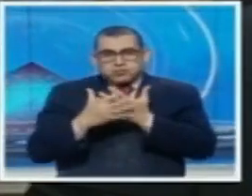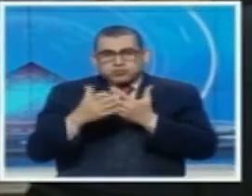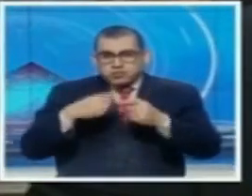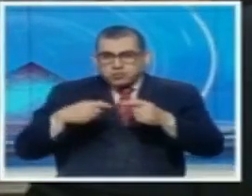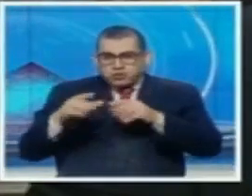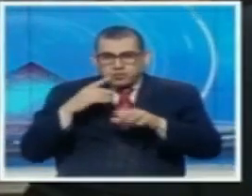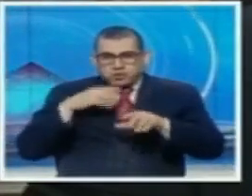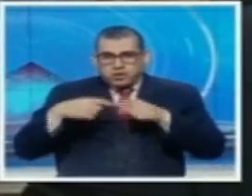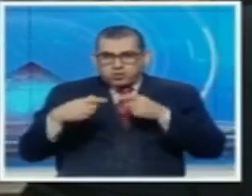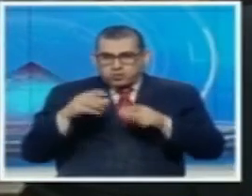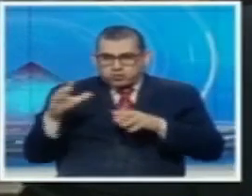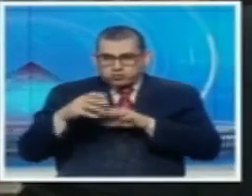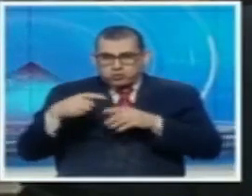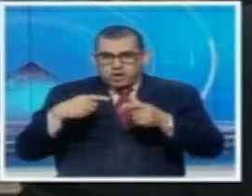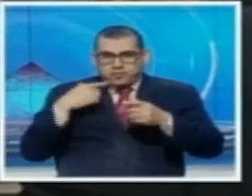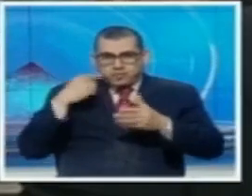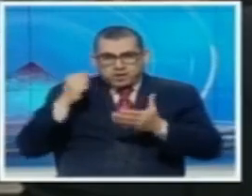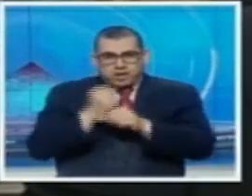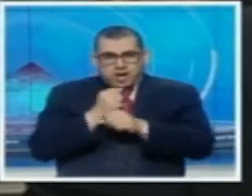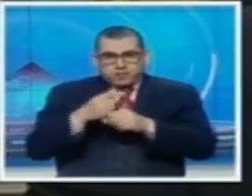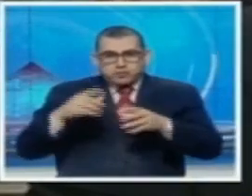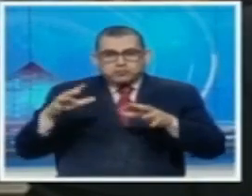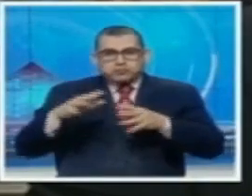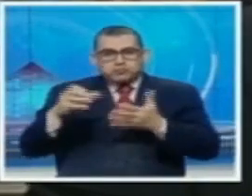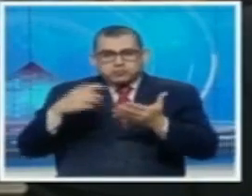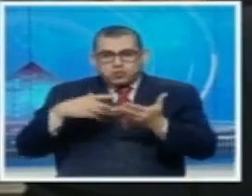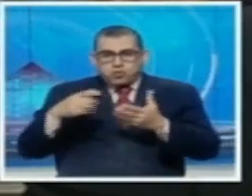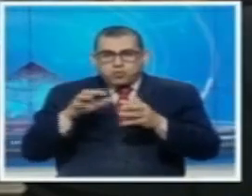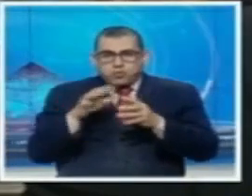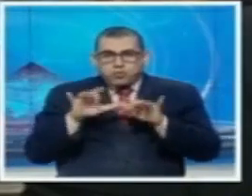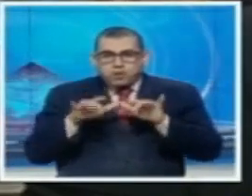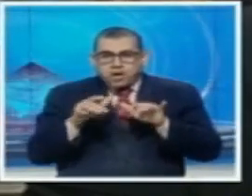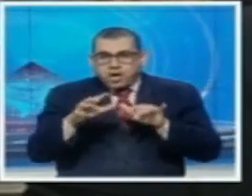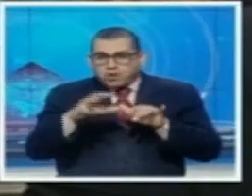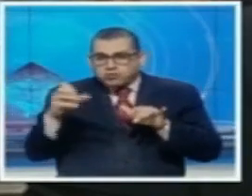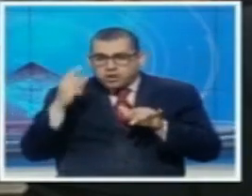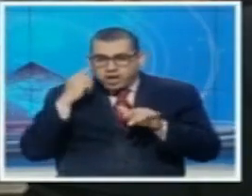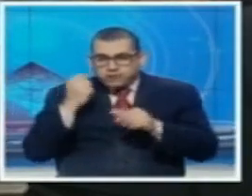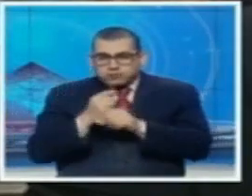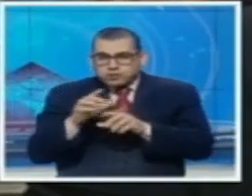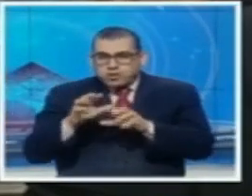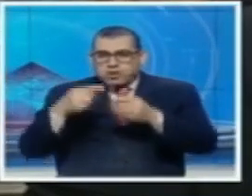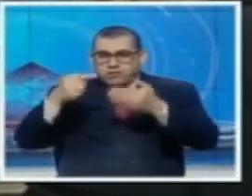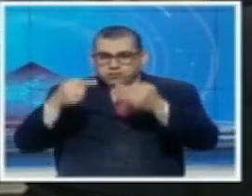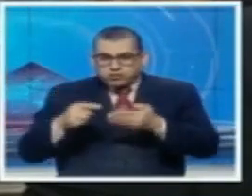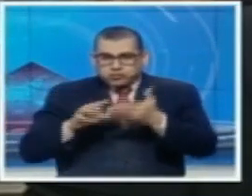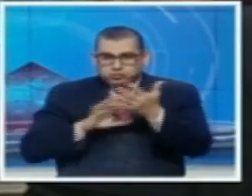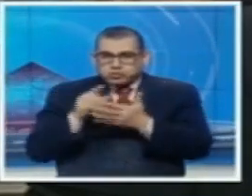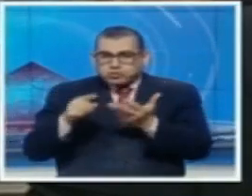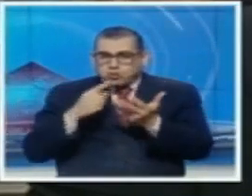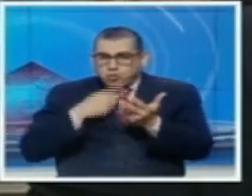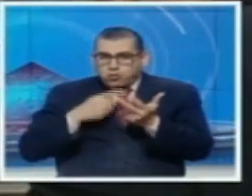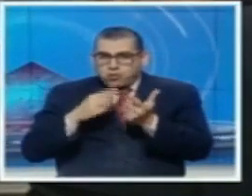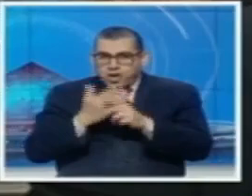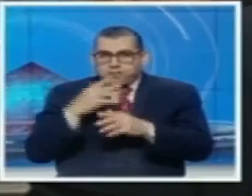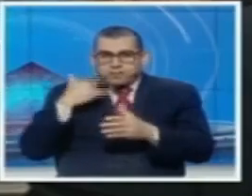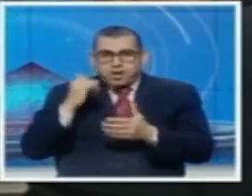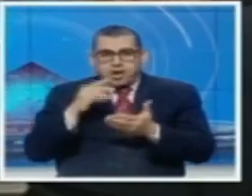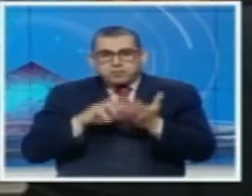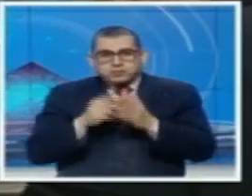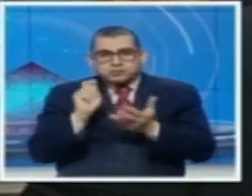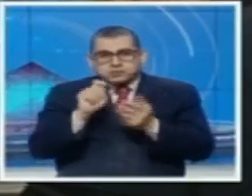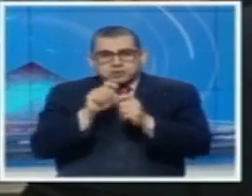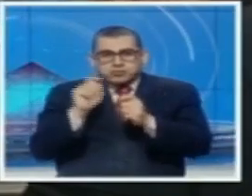قرارات حاسمة، نقدر من خلالها نطور منظومة تعليم الكبار، نقدر نقلل من آفة الأمية في الوطن العربي بشكل